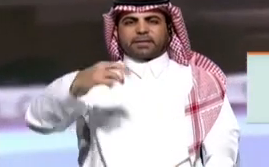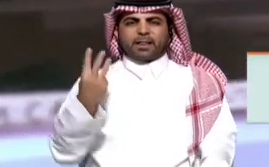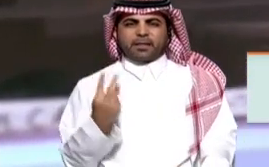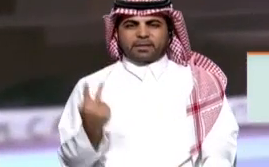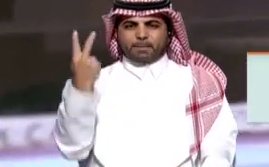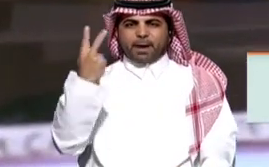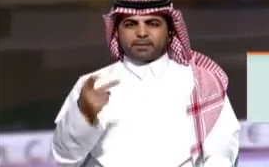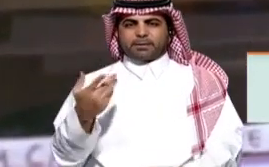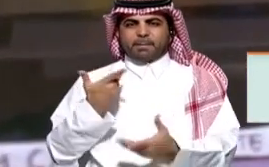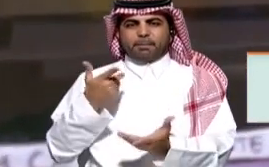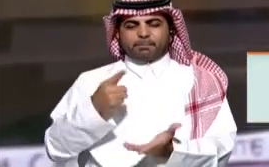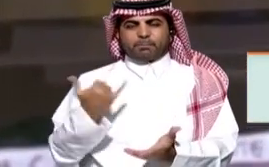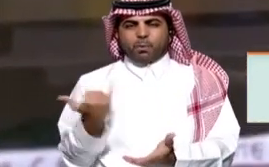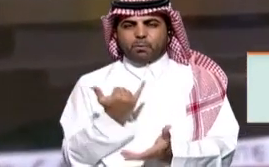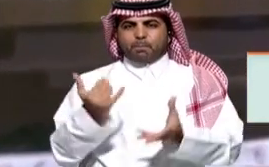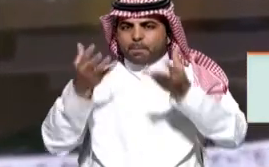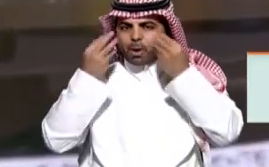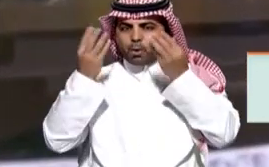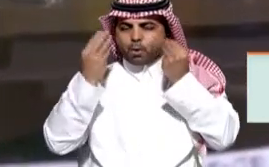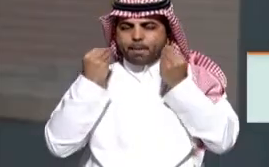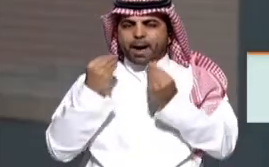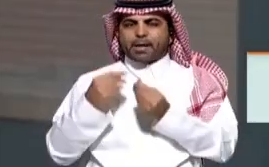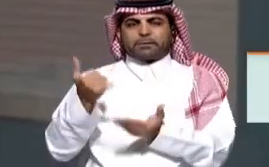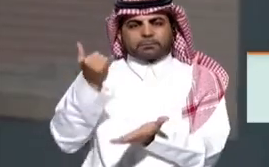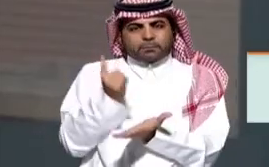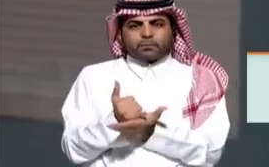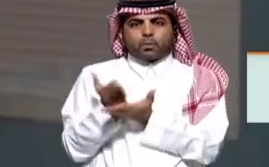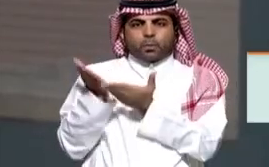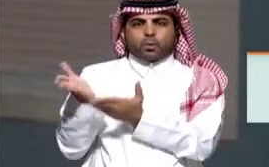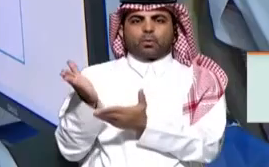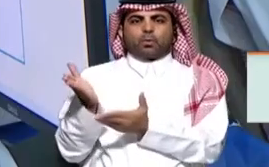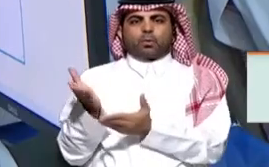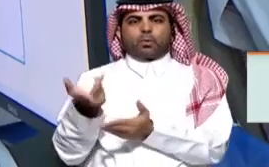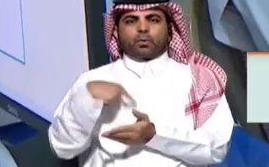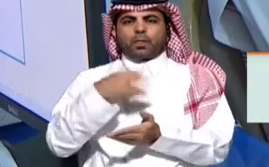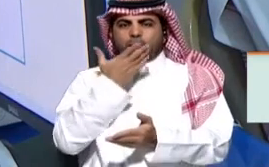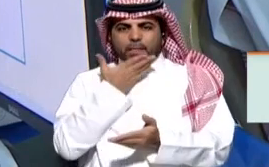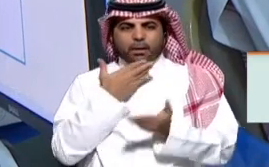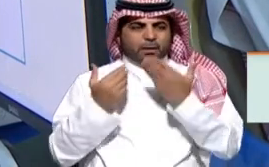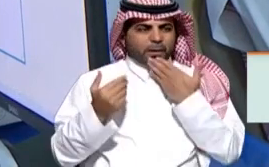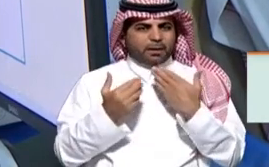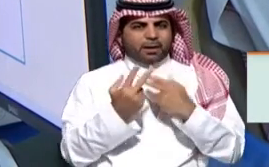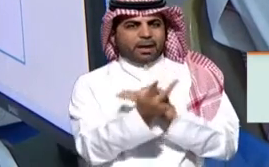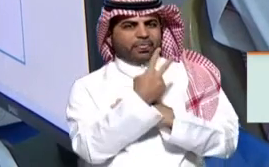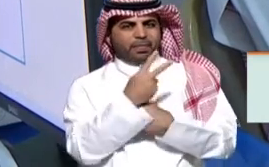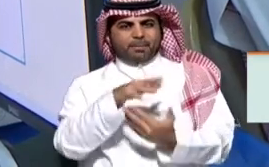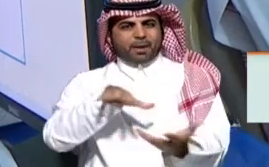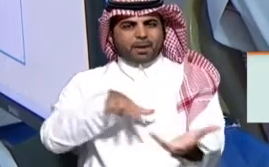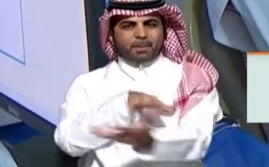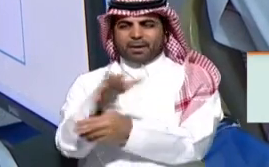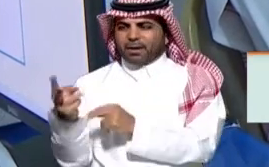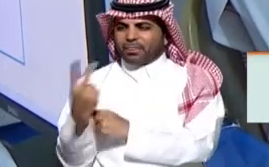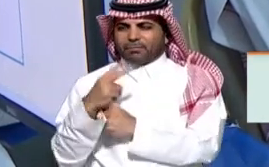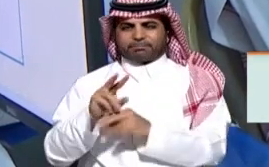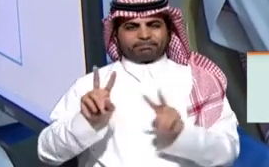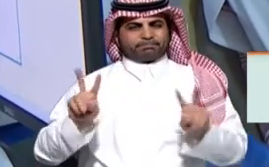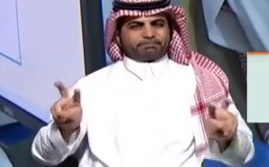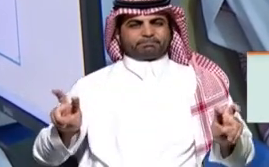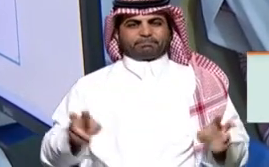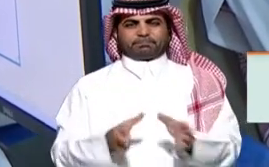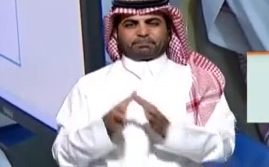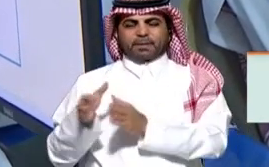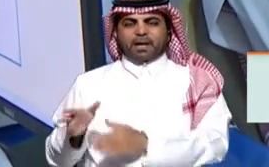937، مشددة على أخذ المعلومات من مصادرها الرسمية وعدم الانسياق وراء الشائعات.